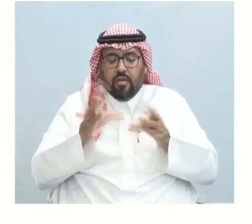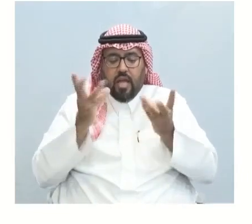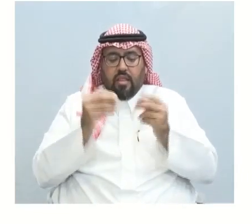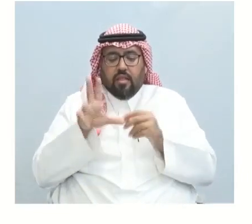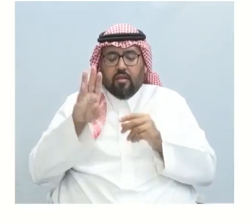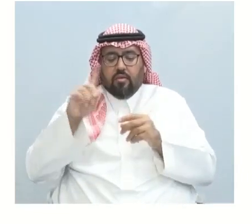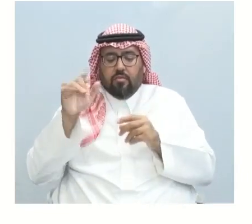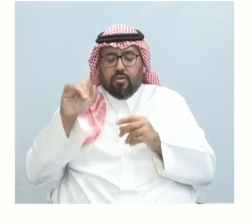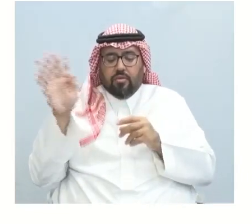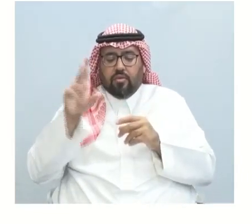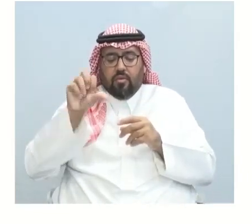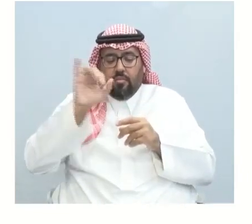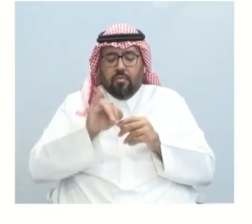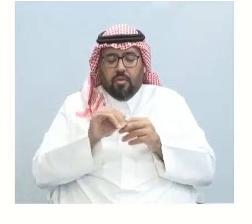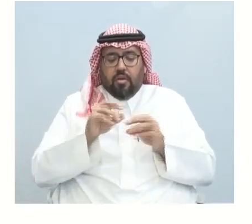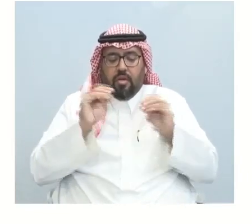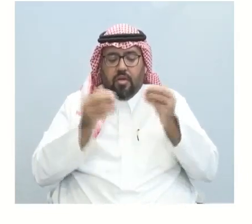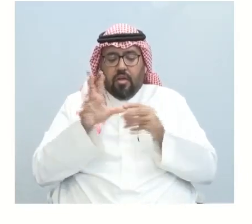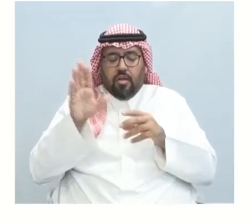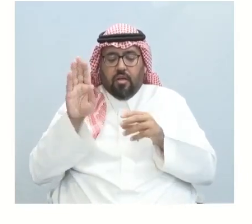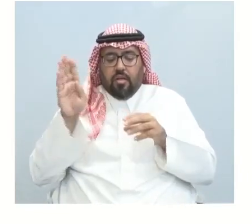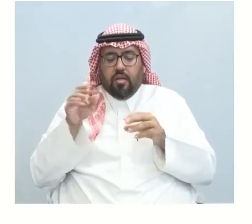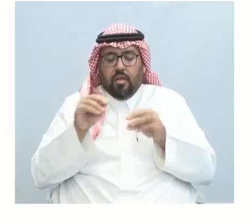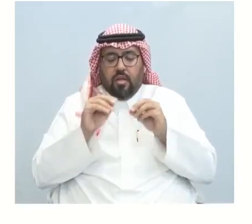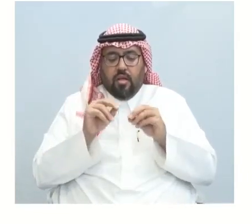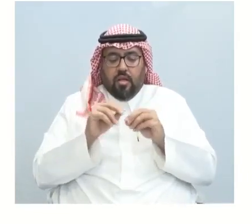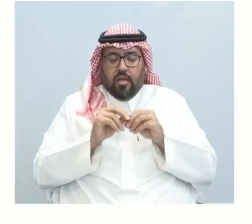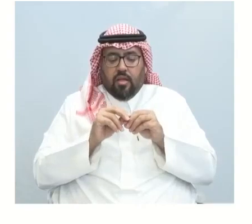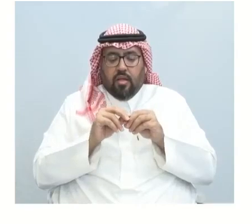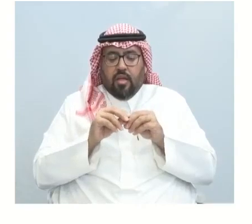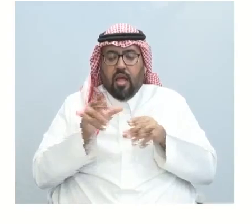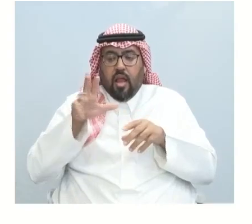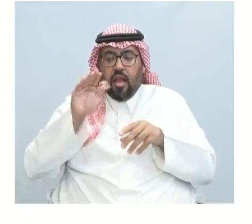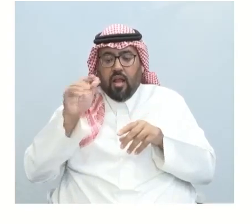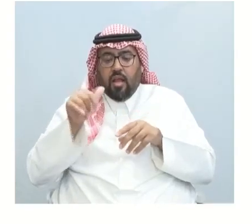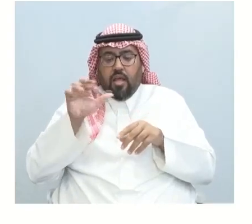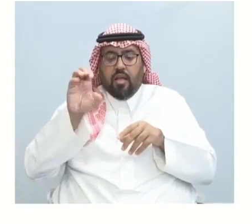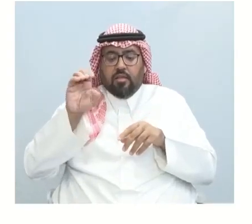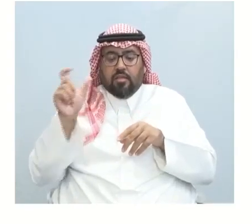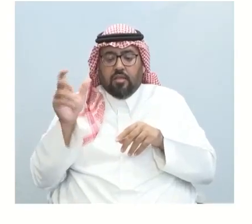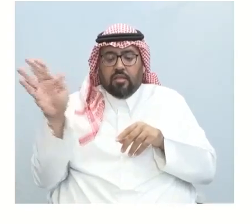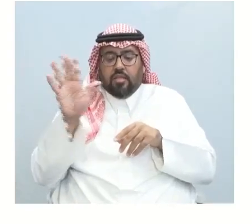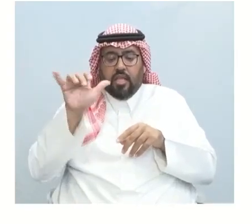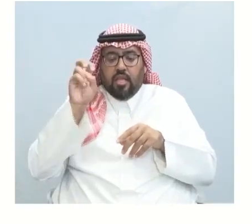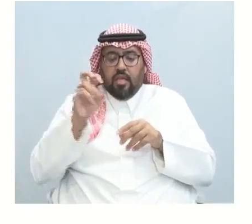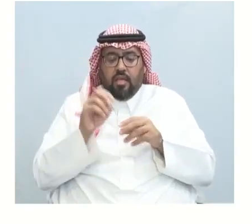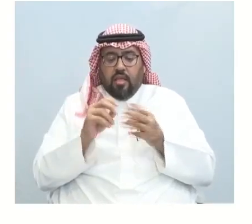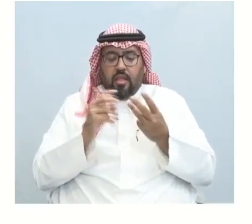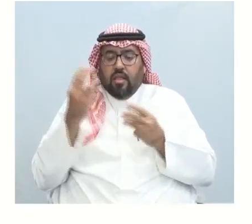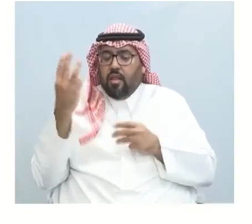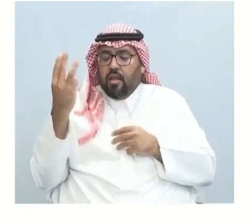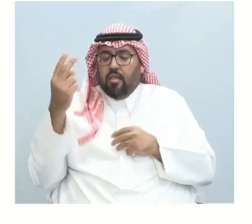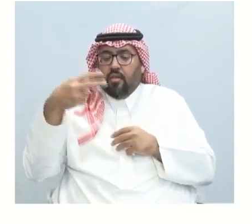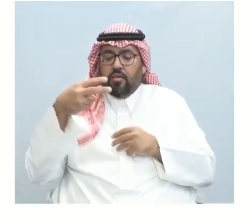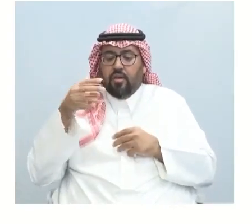الكروموسومي للخلايا الجسديه بمعنى ان هذه الخلايا الجنسيه تحتوي على ماذا تحتوي على 23